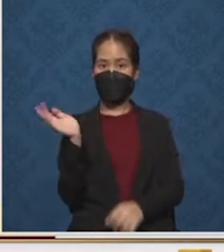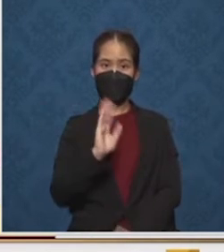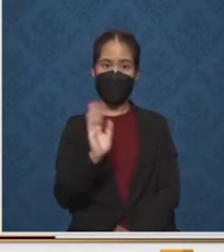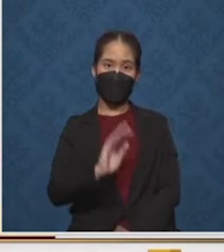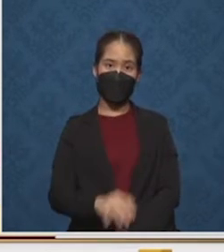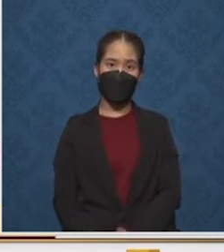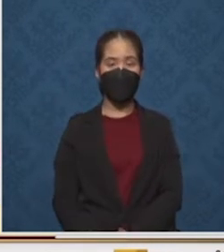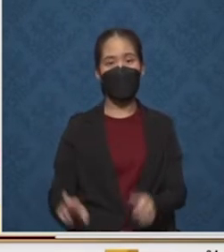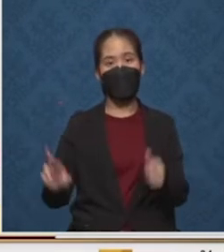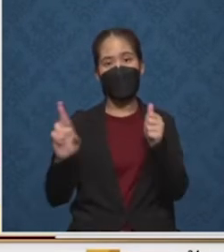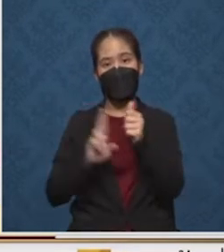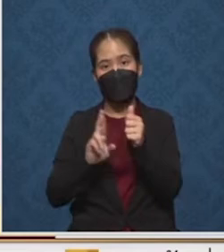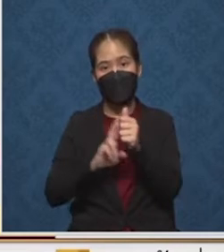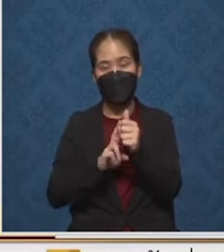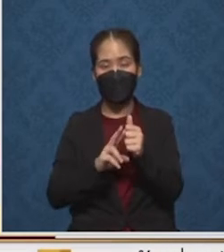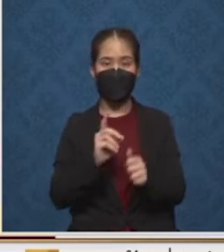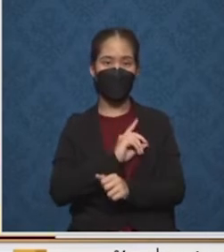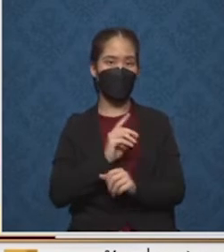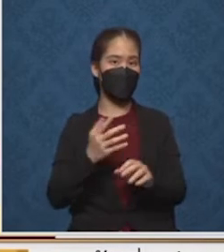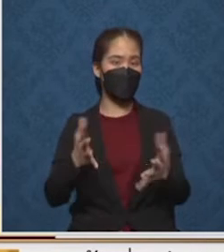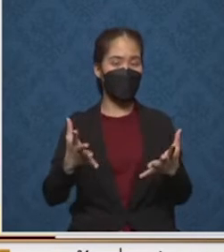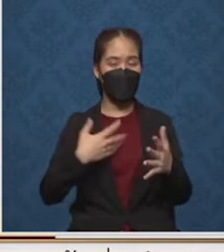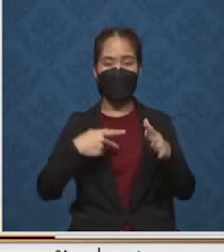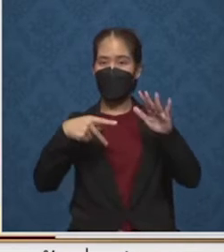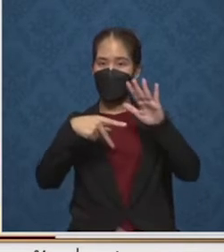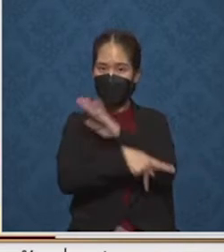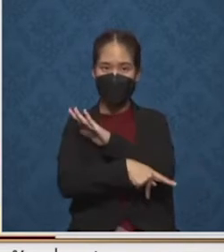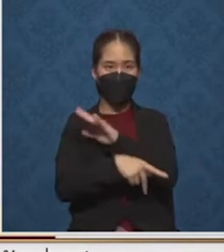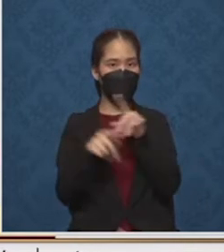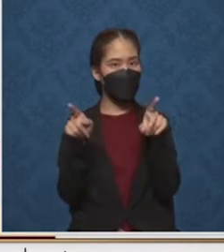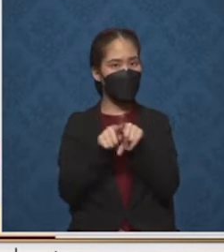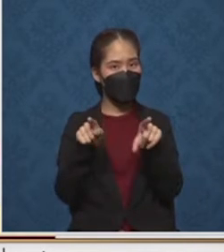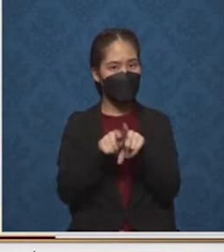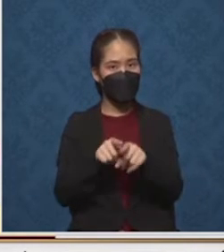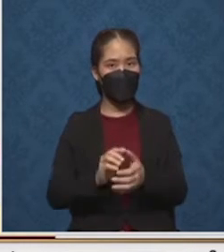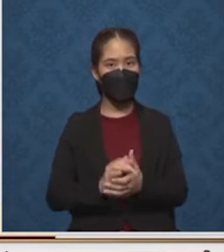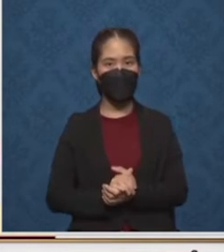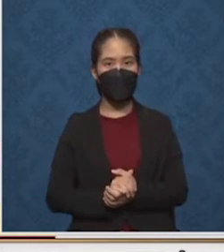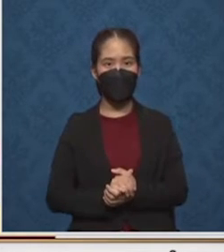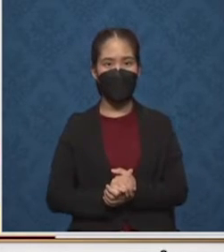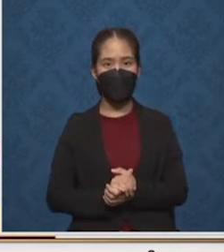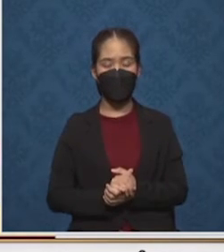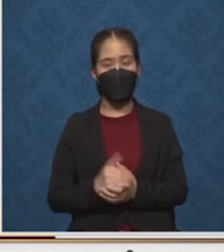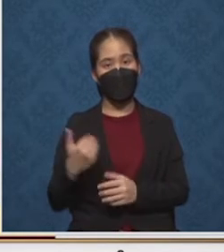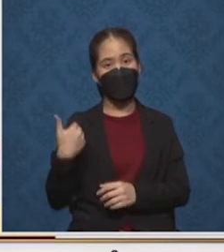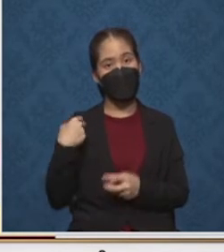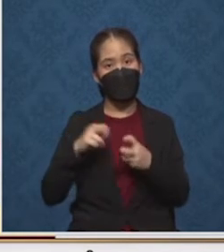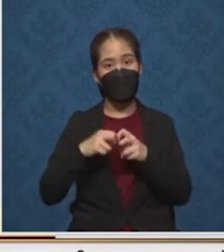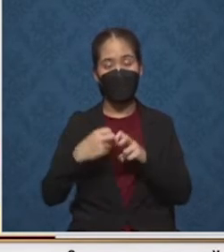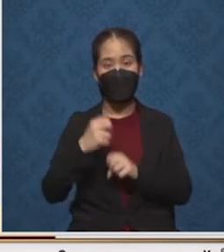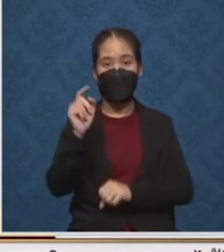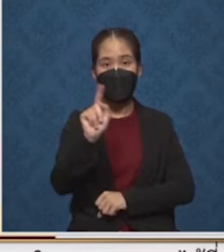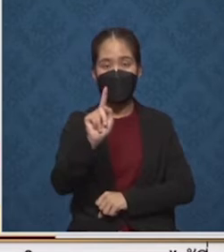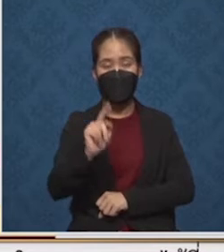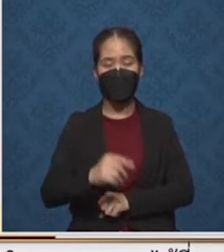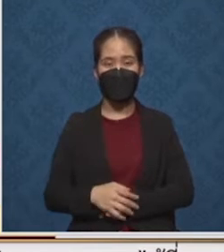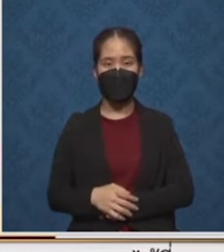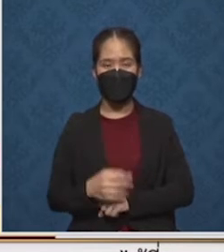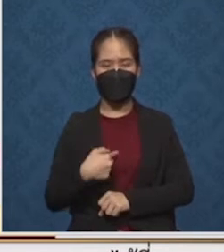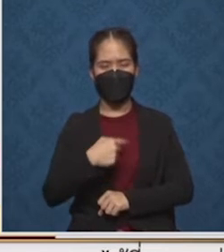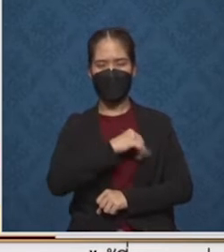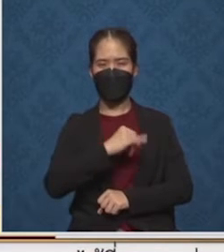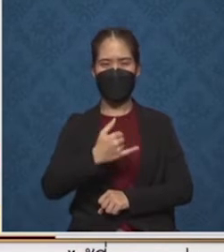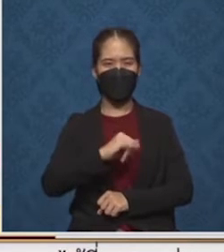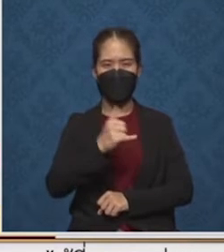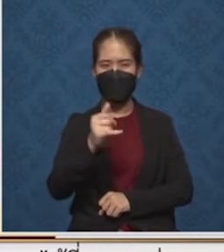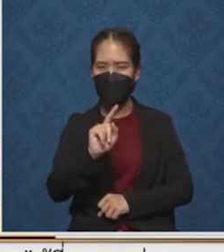ชาญวีรกุลก็ละเว้นปฏิบัติหน้าที่โดยทุจริตเช่นกันถ้ามีอะไรเกิดขึ้นครับผมไม่แน่ใจ